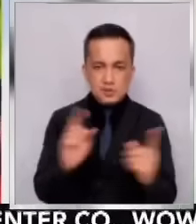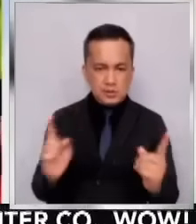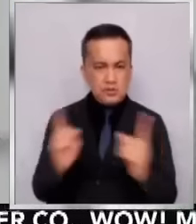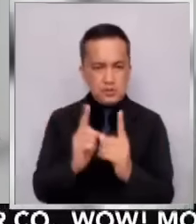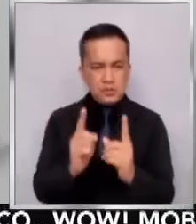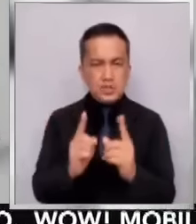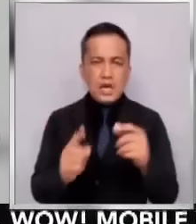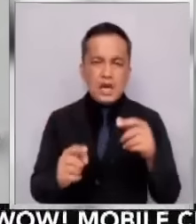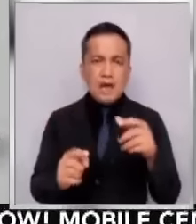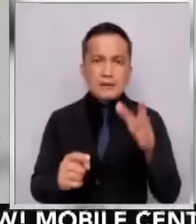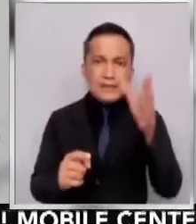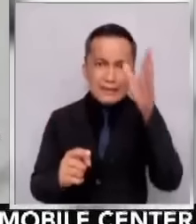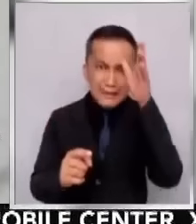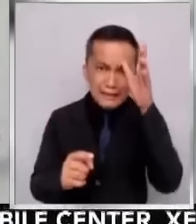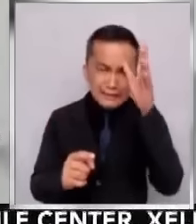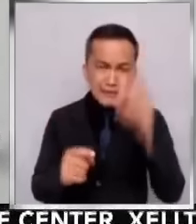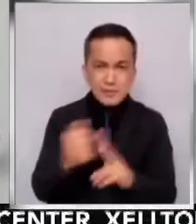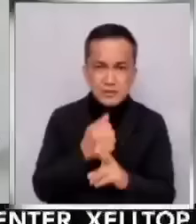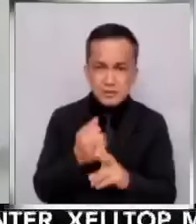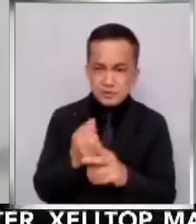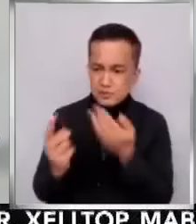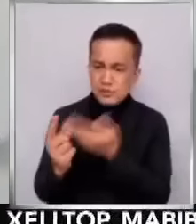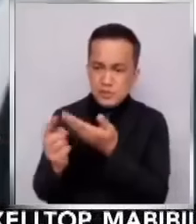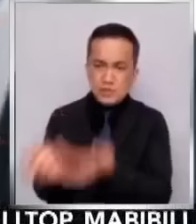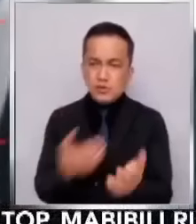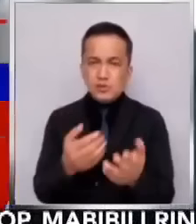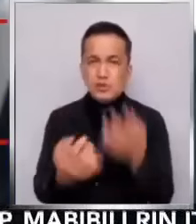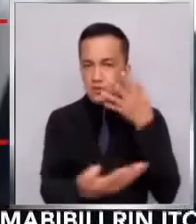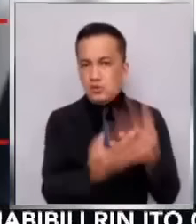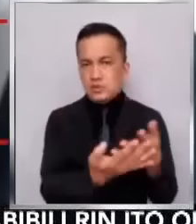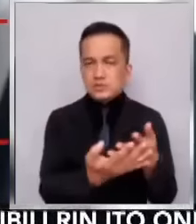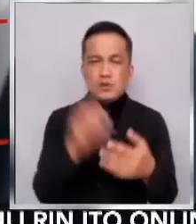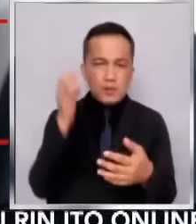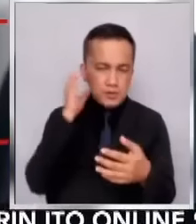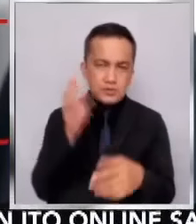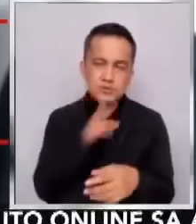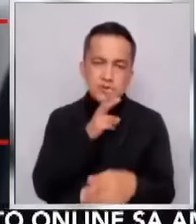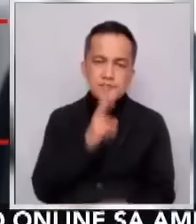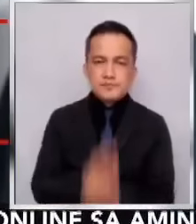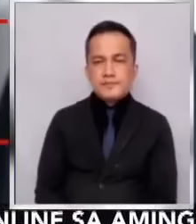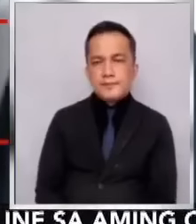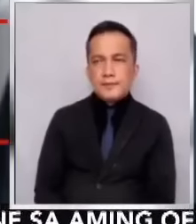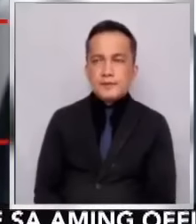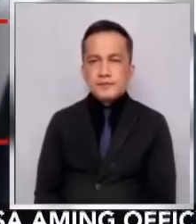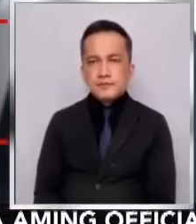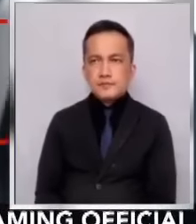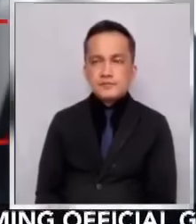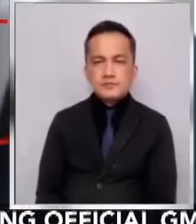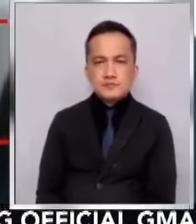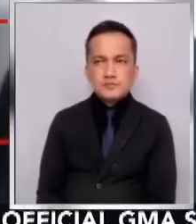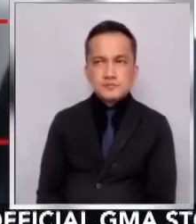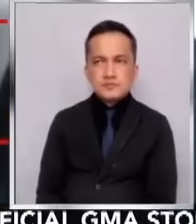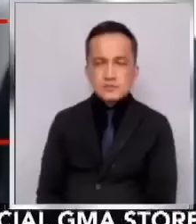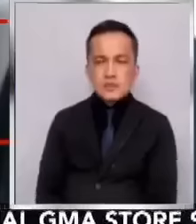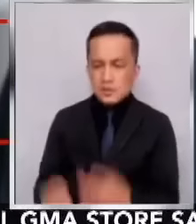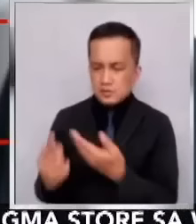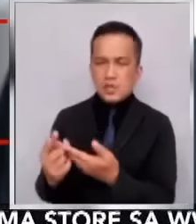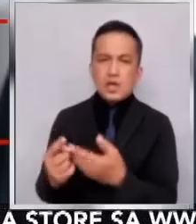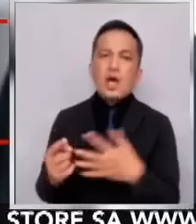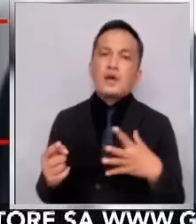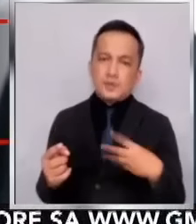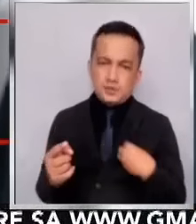biktima. Nakakulong na sa Cubao Police Station ng suspect. Wala, yung mali. Kasalanan ko talaga. Inaamin mo na may kasalanan ka?